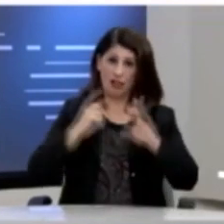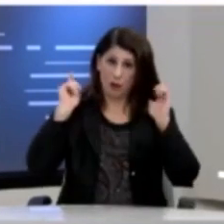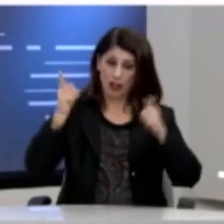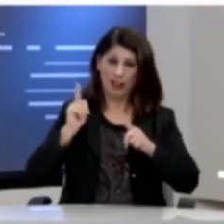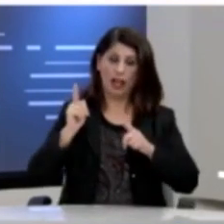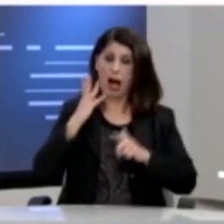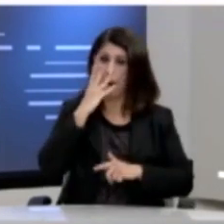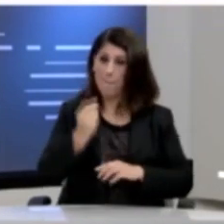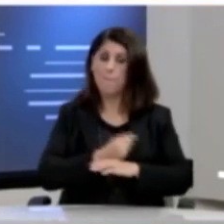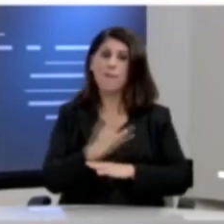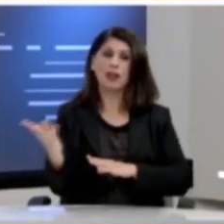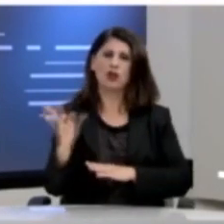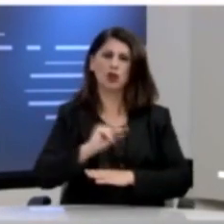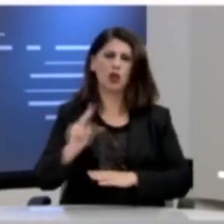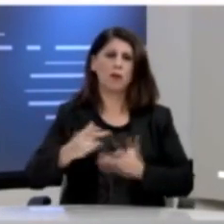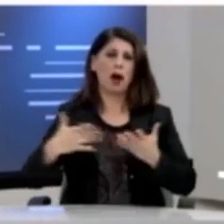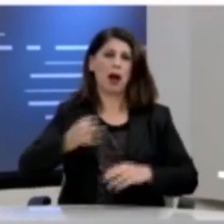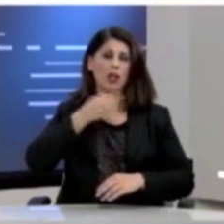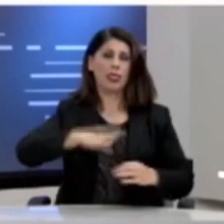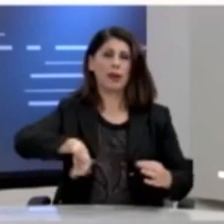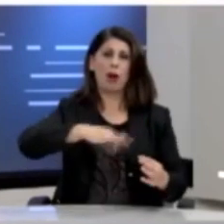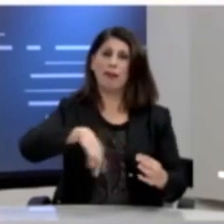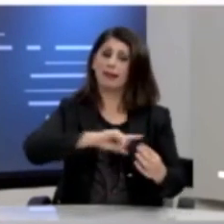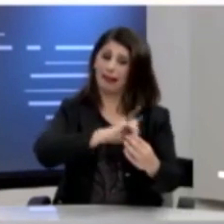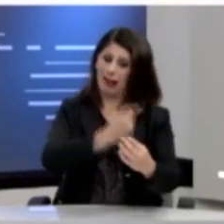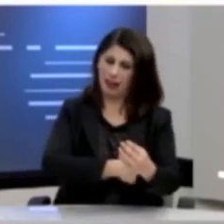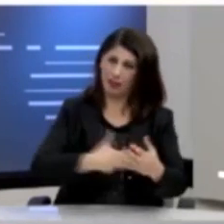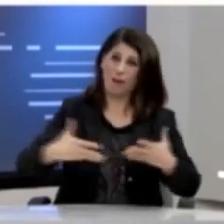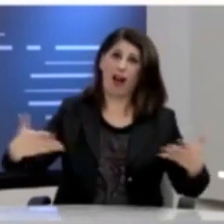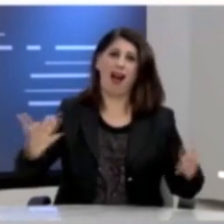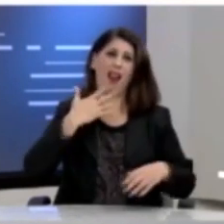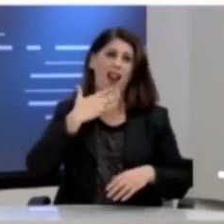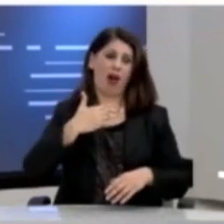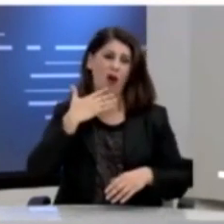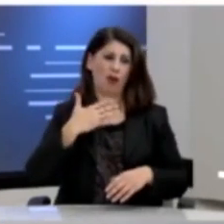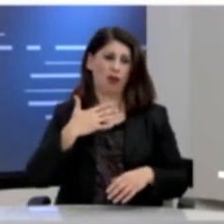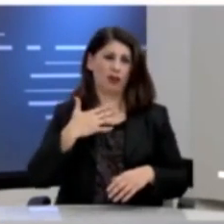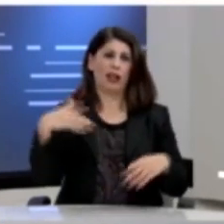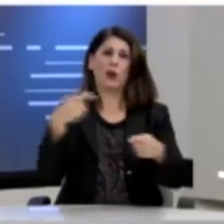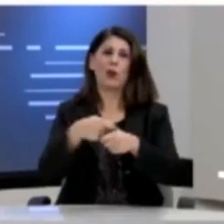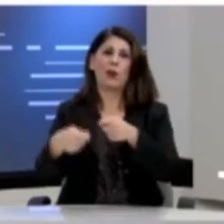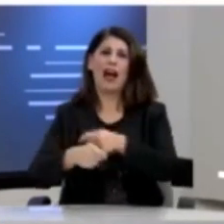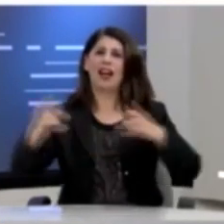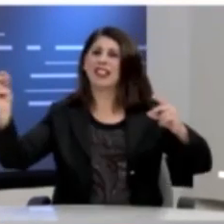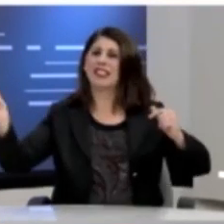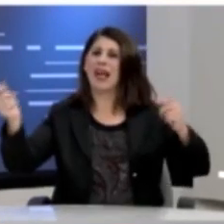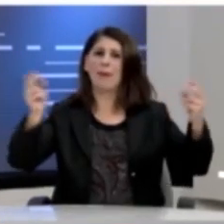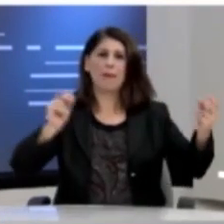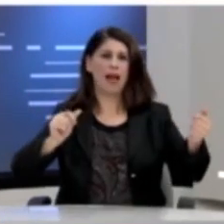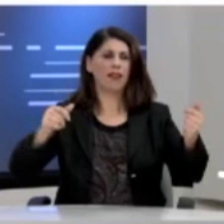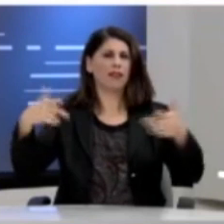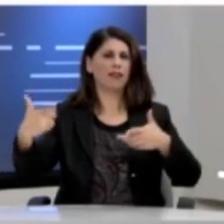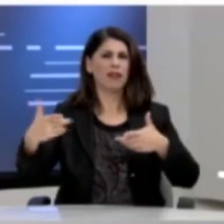τις ίδιες μεγαλοστομίες περί διπλωματικής ικανότητας, με τις κουμπαριές, τις ζεμπεκές, ως